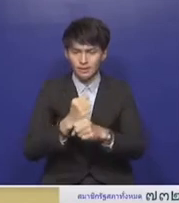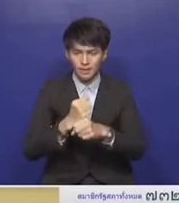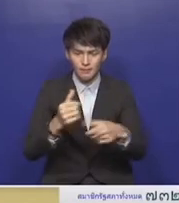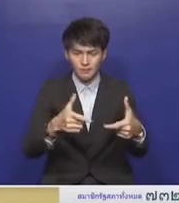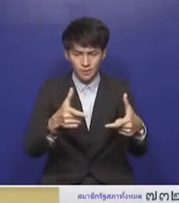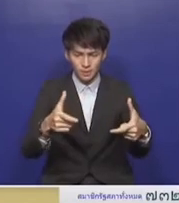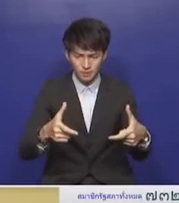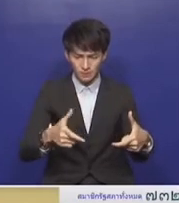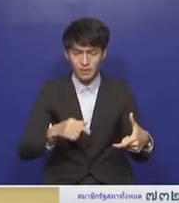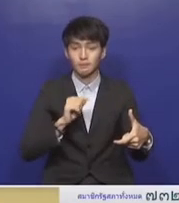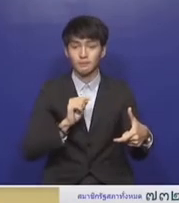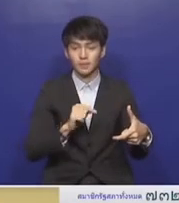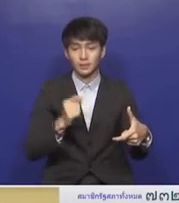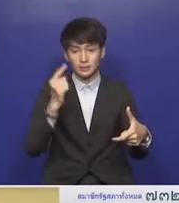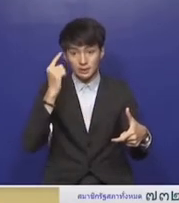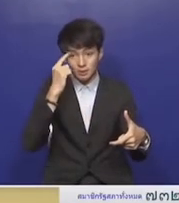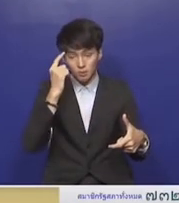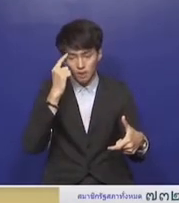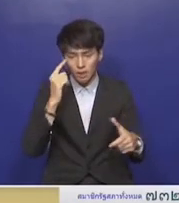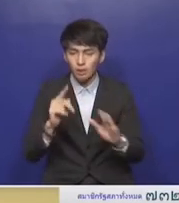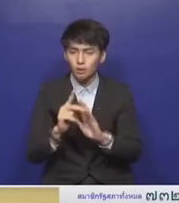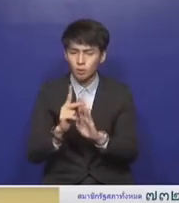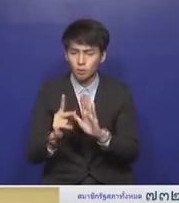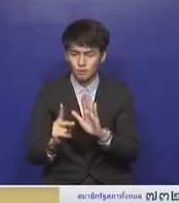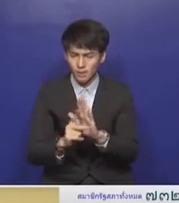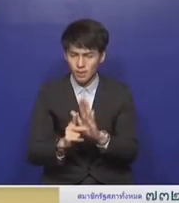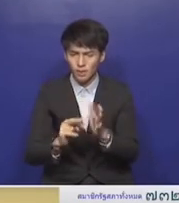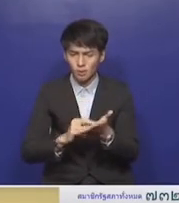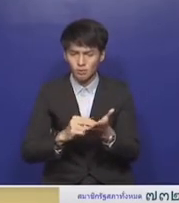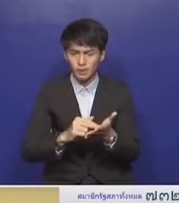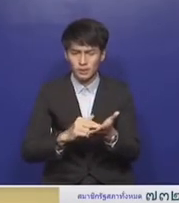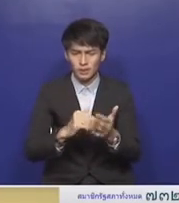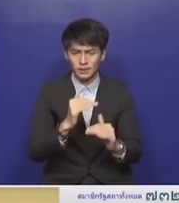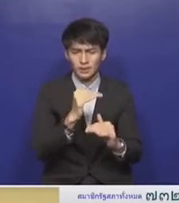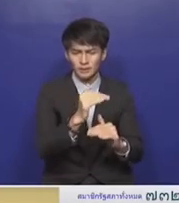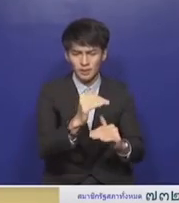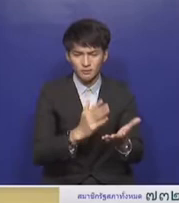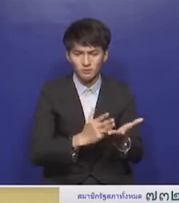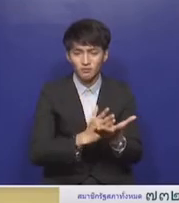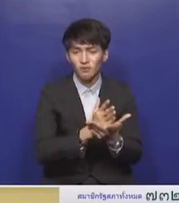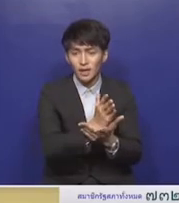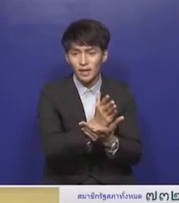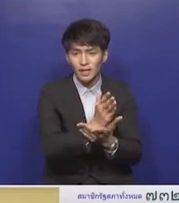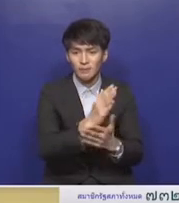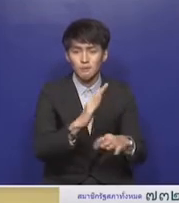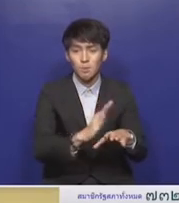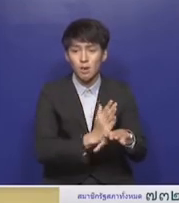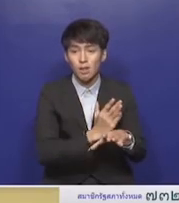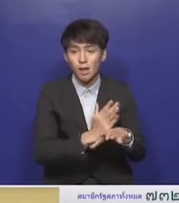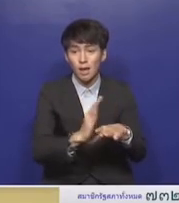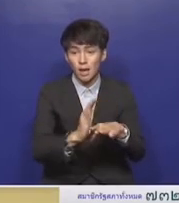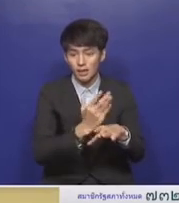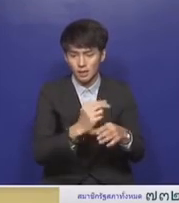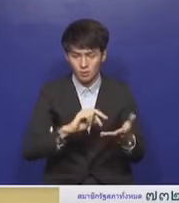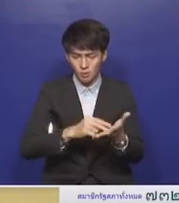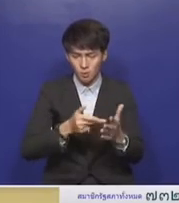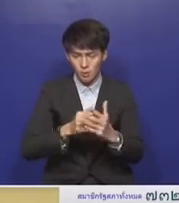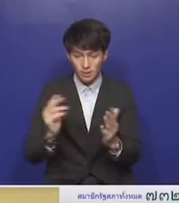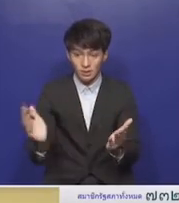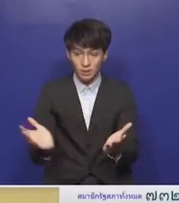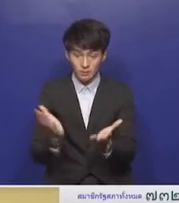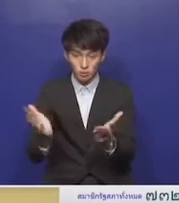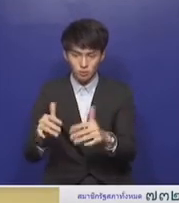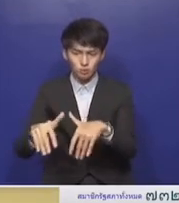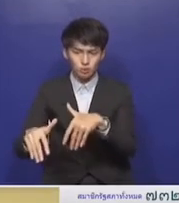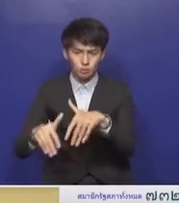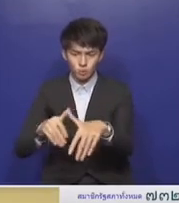ที่ 2ว่าเป็นกฎหมายที่จำกัดอยู่เฉพาะฝ่ายบริหารผมเป็นว่าคนสนับสนุนฝ่ายประชาชนในการริ